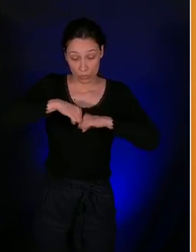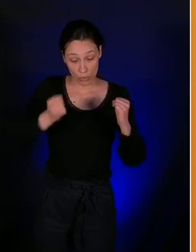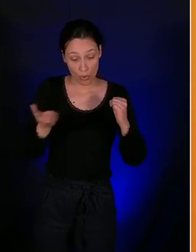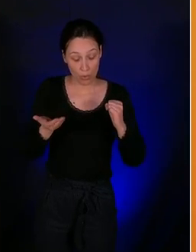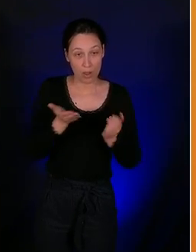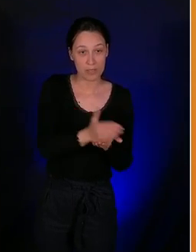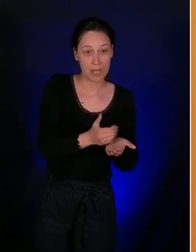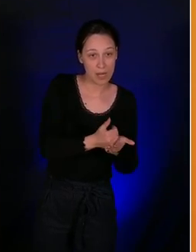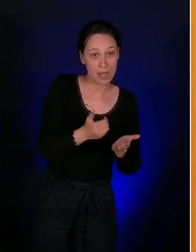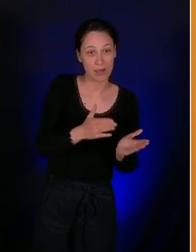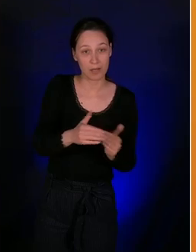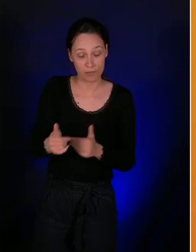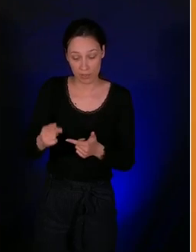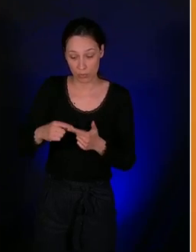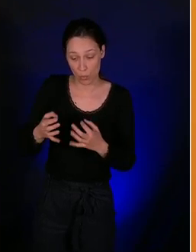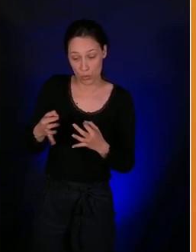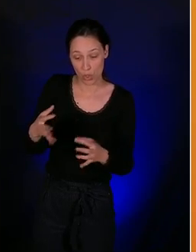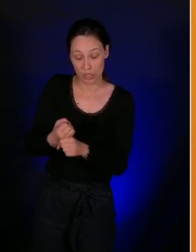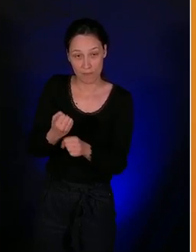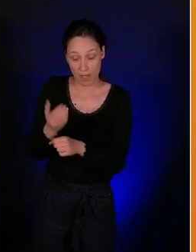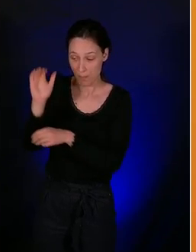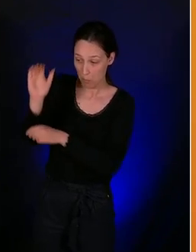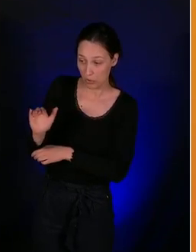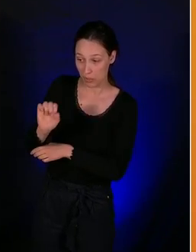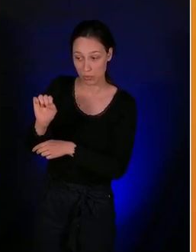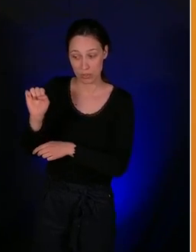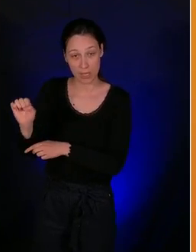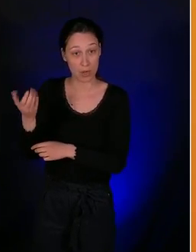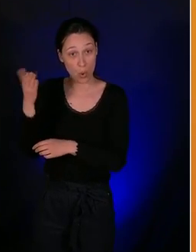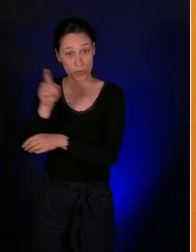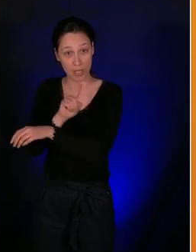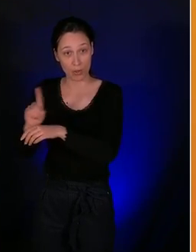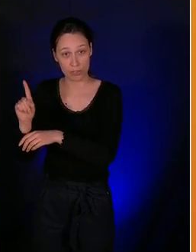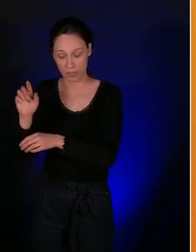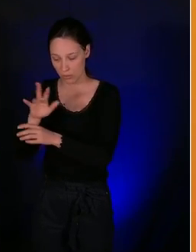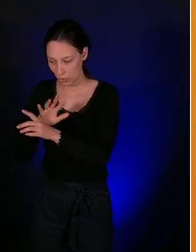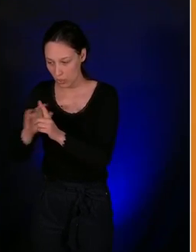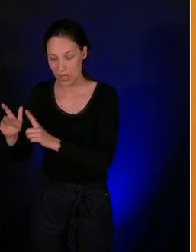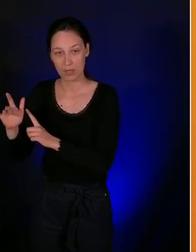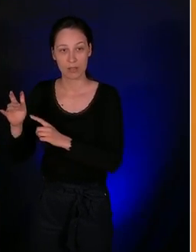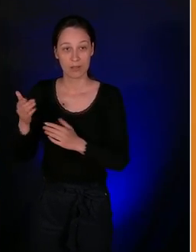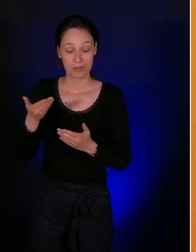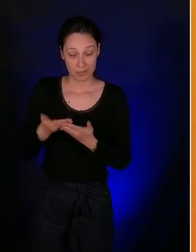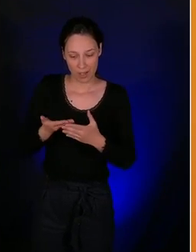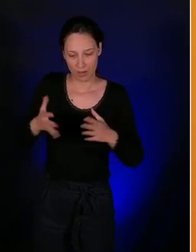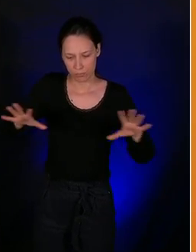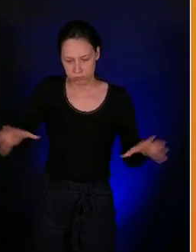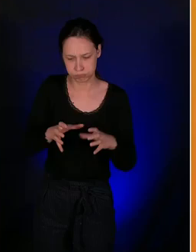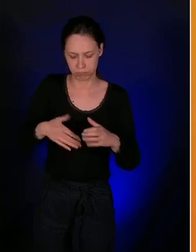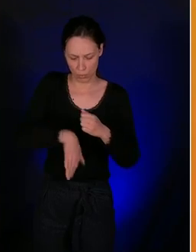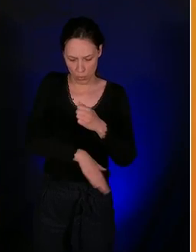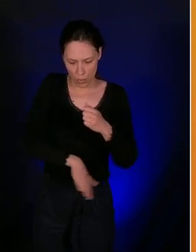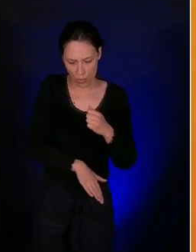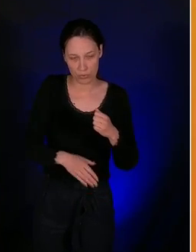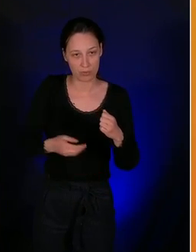les conditions de travail, la protection sociale et bien d'autres garanties sociales. Ce socle ne doit pas être le prétexte pour remettre en cause les